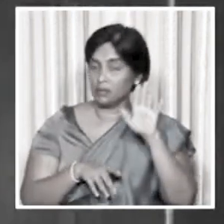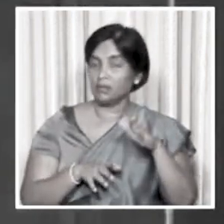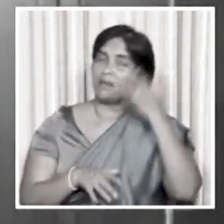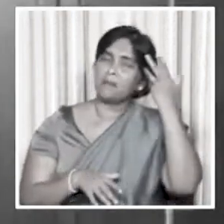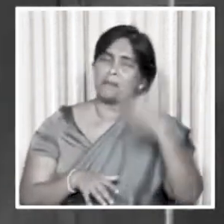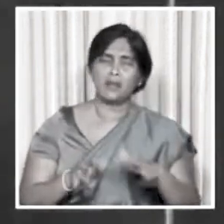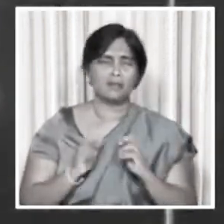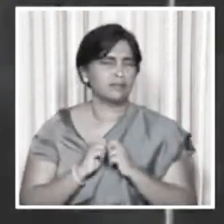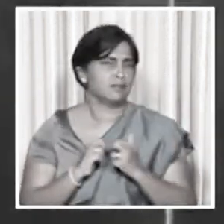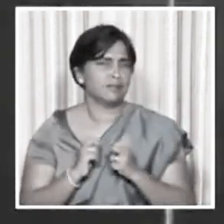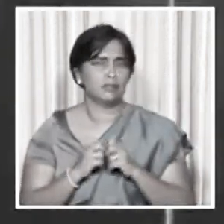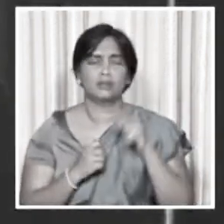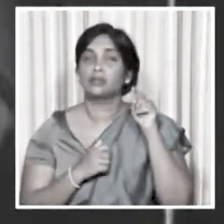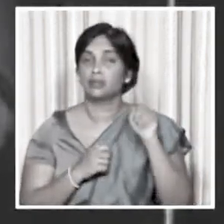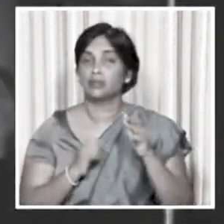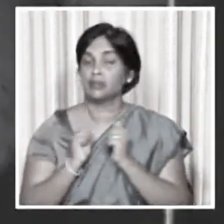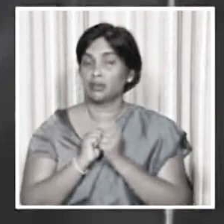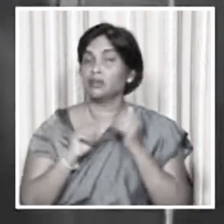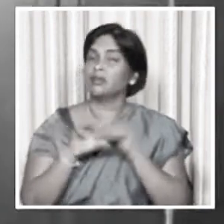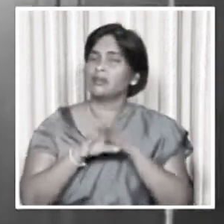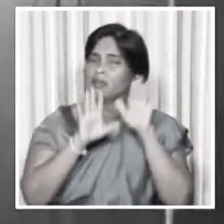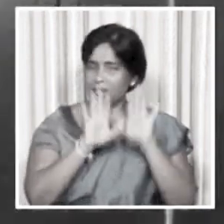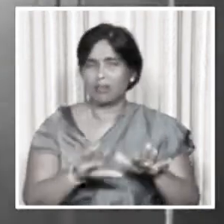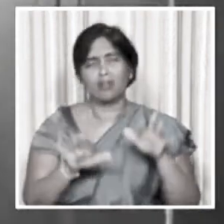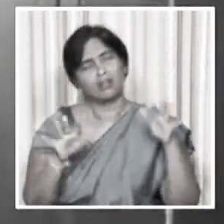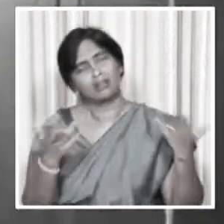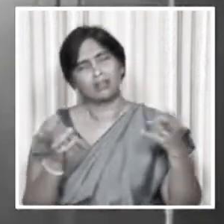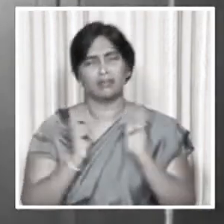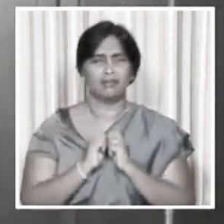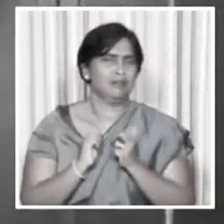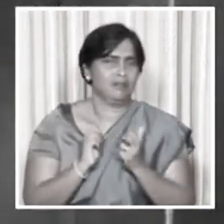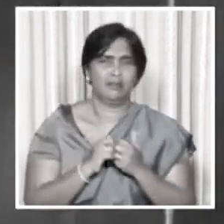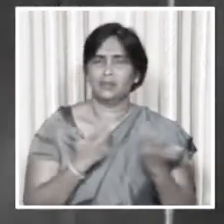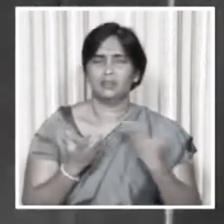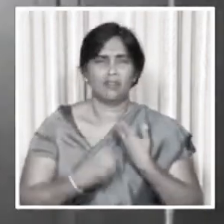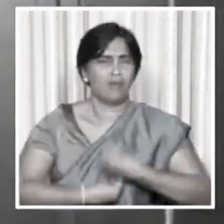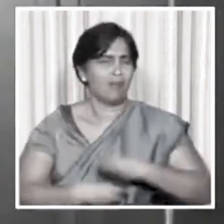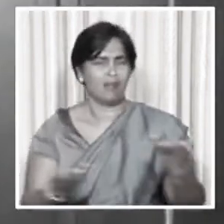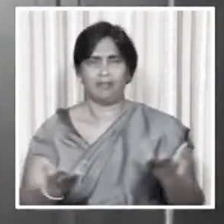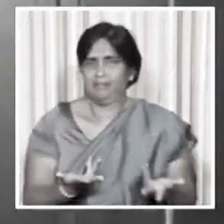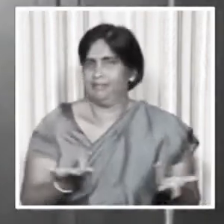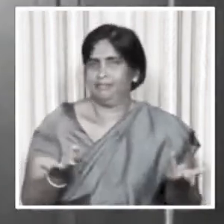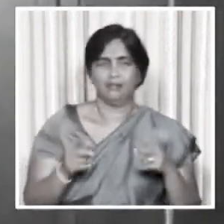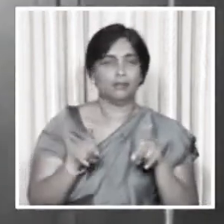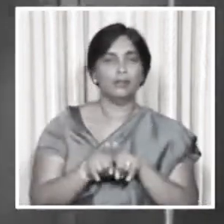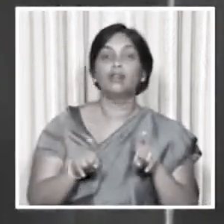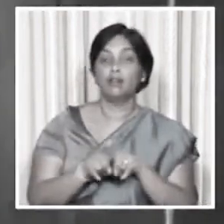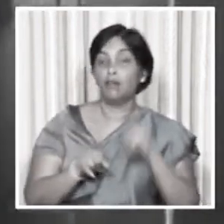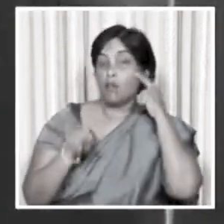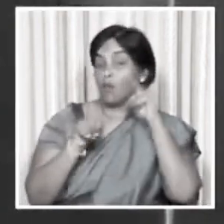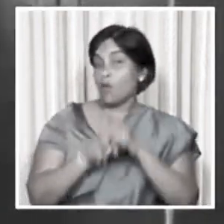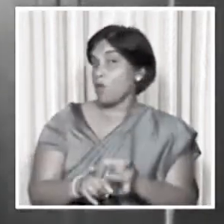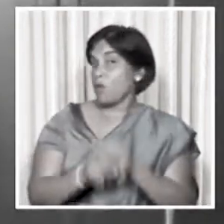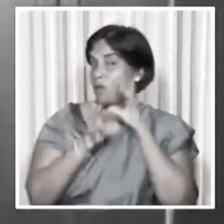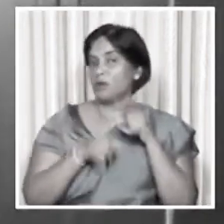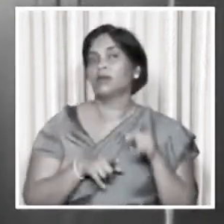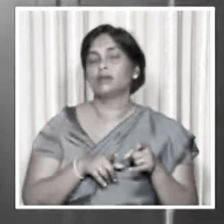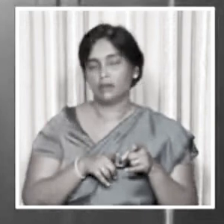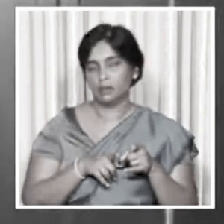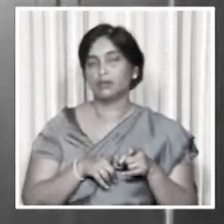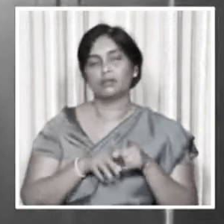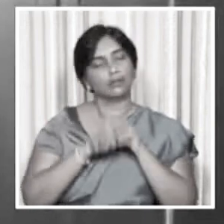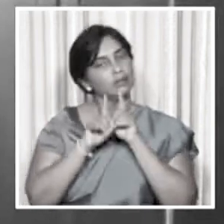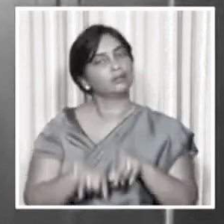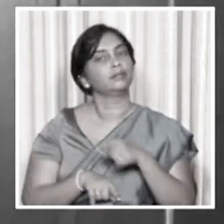அந்த துறை இருந்தால் என்ன, இல்லாமல் போனால் என்ன, அழிந்தால் என்ற அடிப்படையிலே கண்டும் காணாத வகையிலே அங்கே